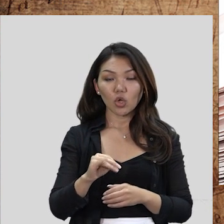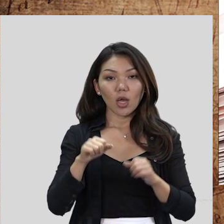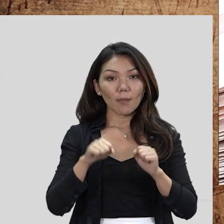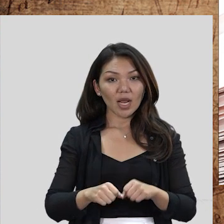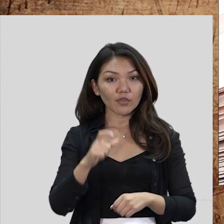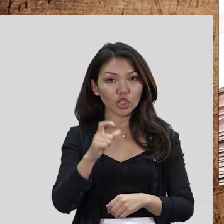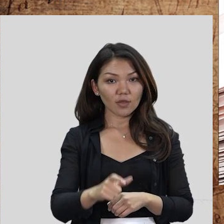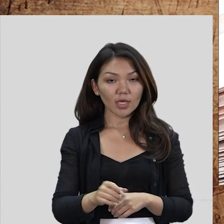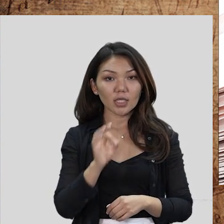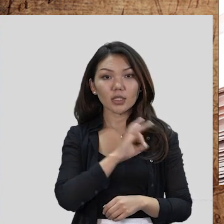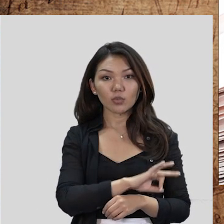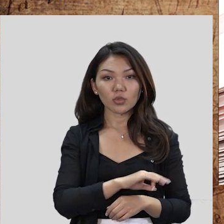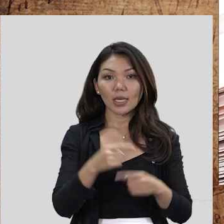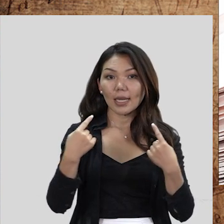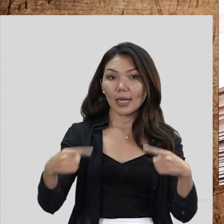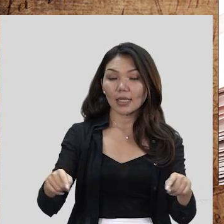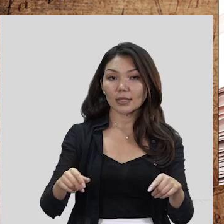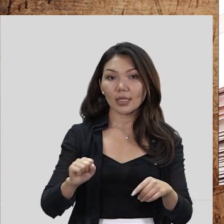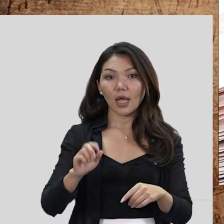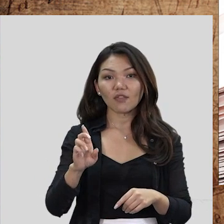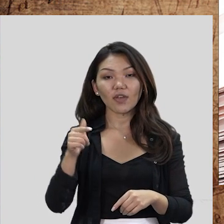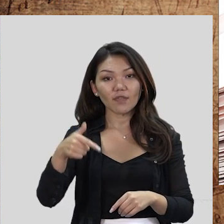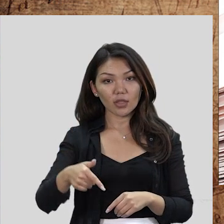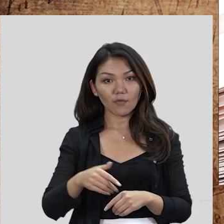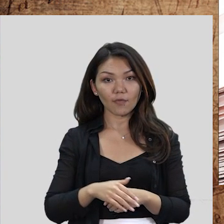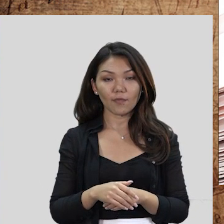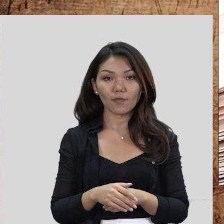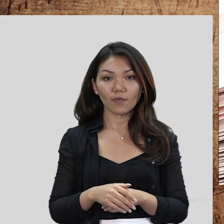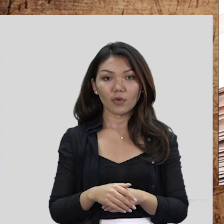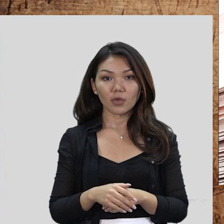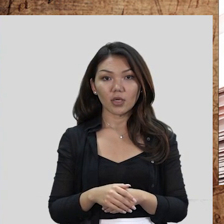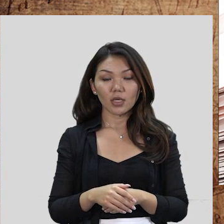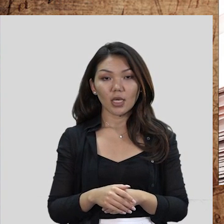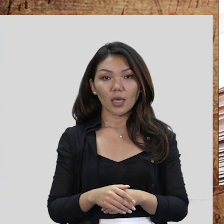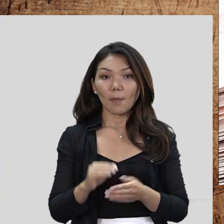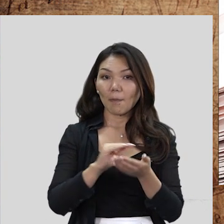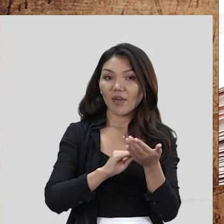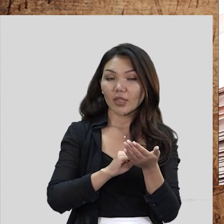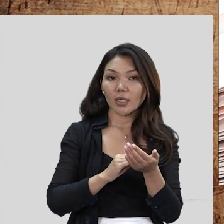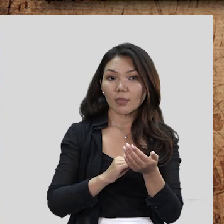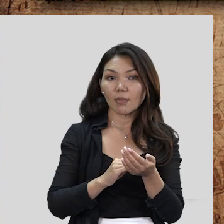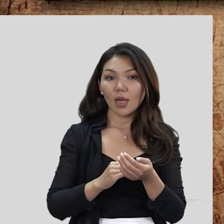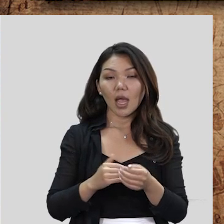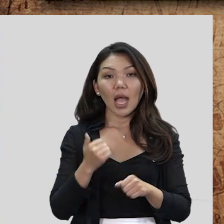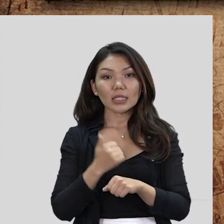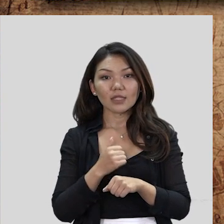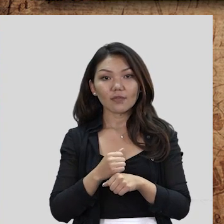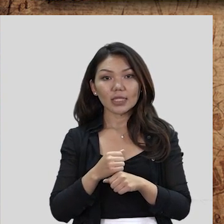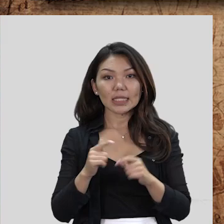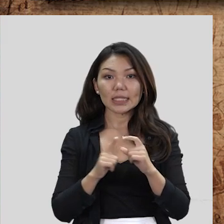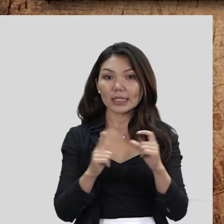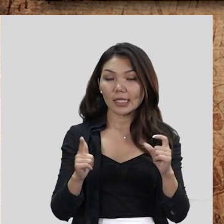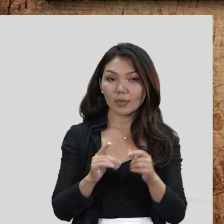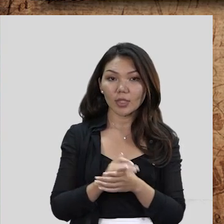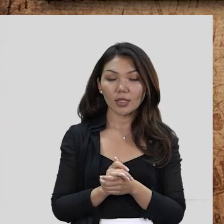использованием разных алфавитов давайте повторим основные термины нашего урока письменные источники